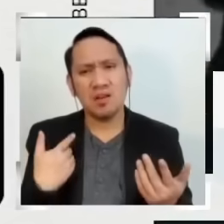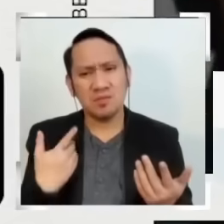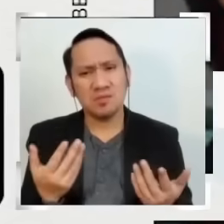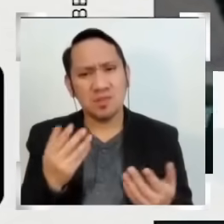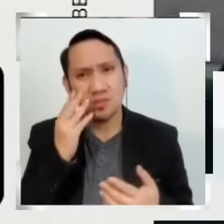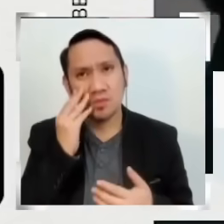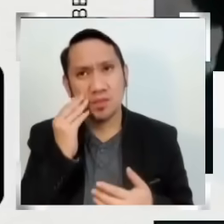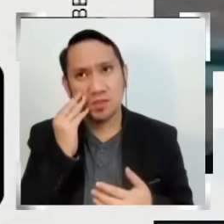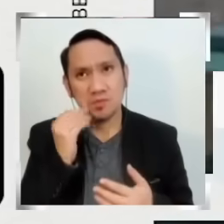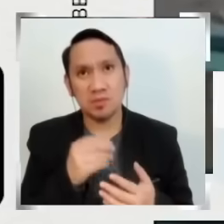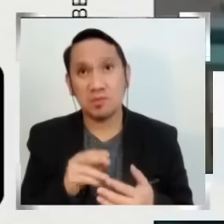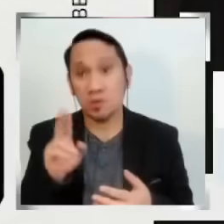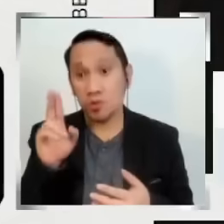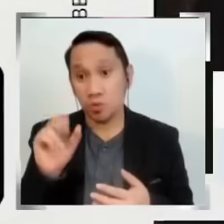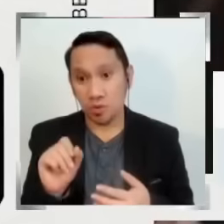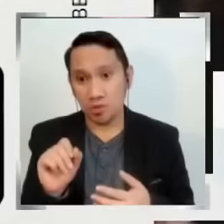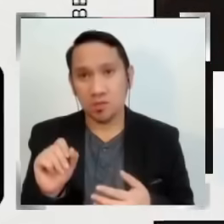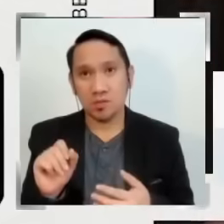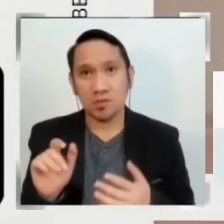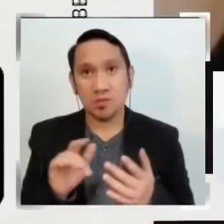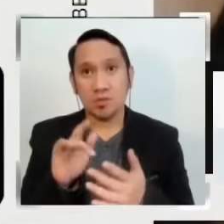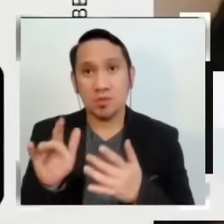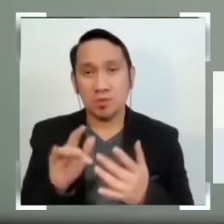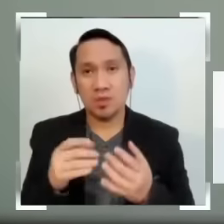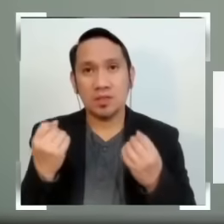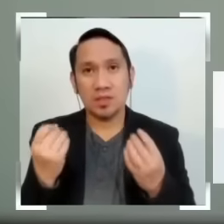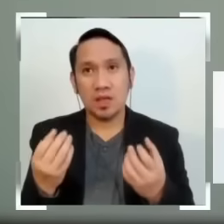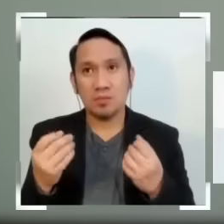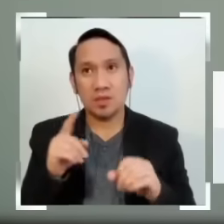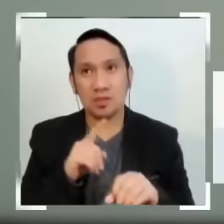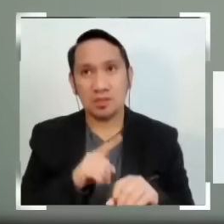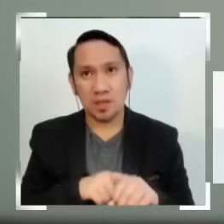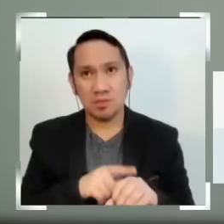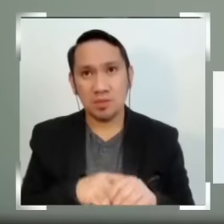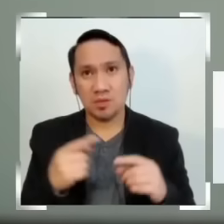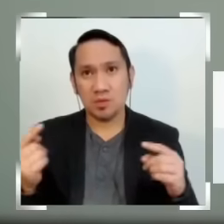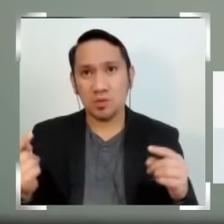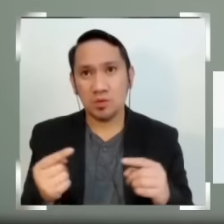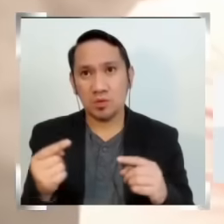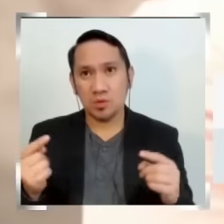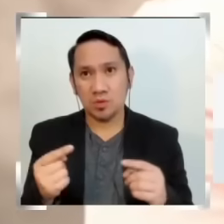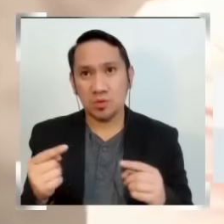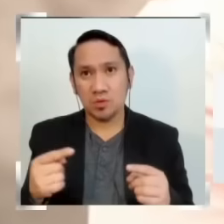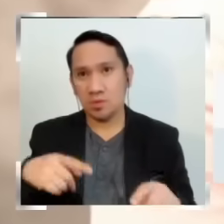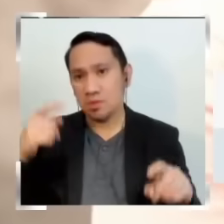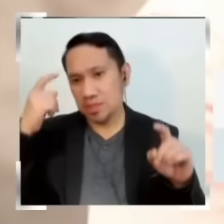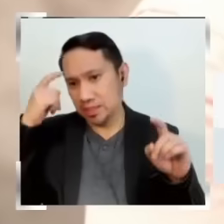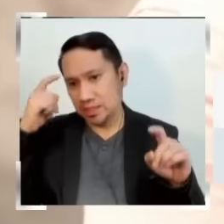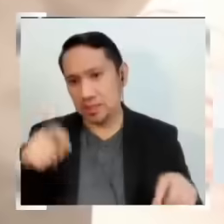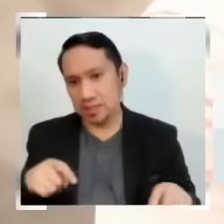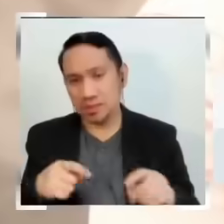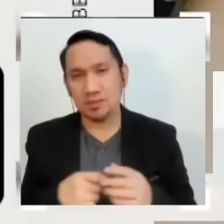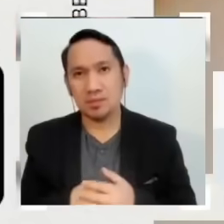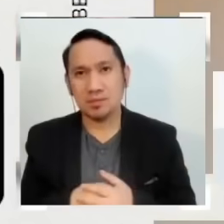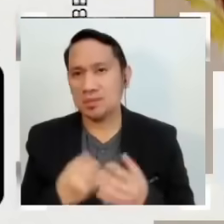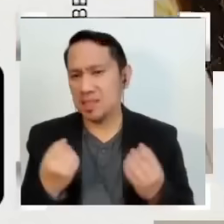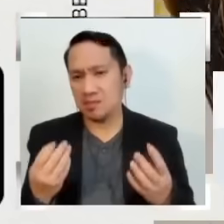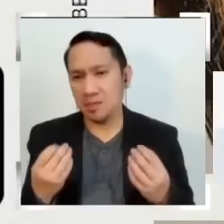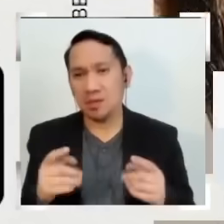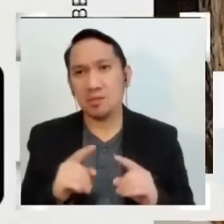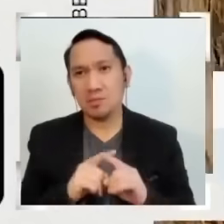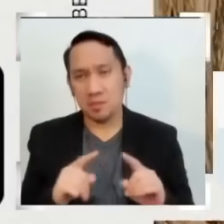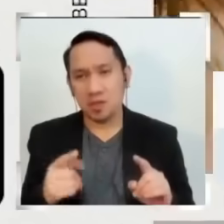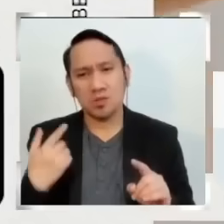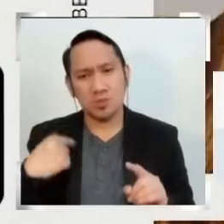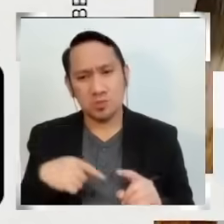tour namin, ang dami namin beses nag-away. As in, marami kami hindi pagkakaintindihan. And then, we move forward. Kasi parang